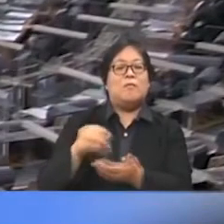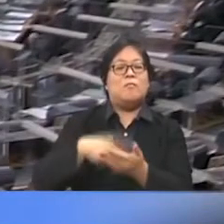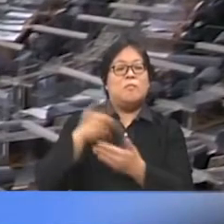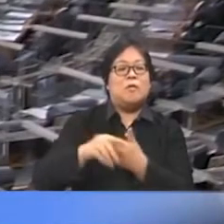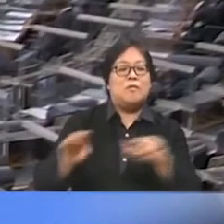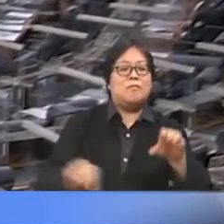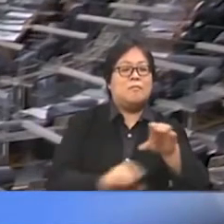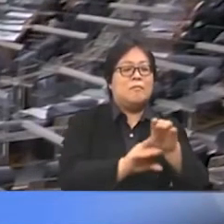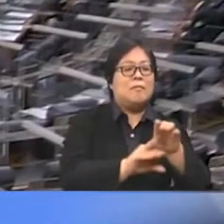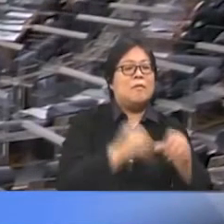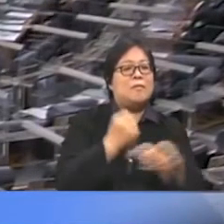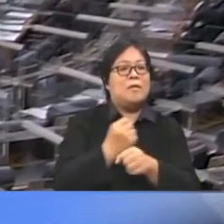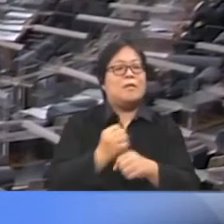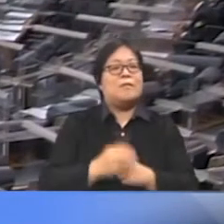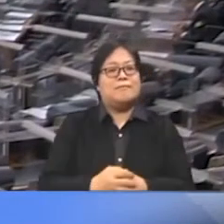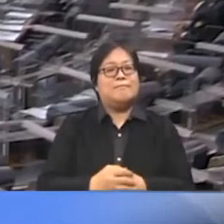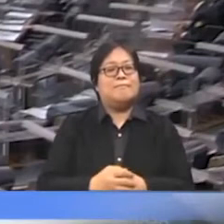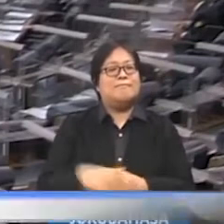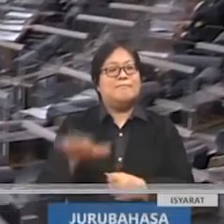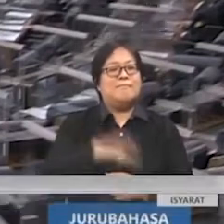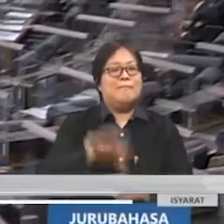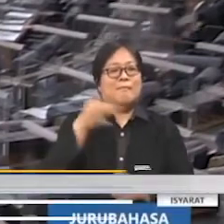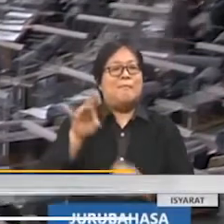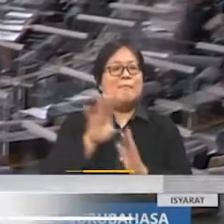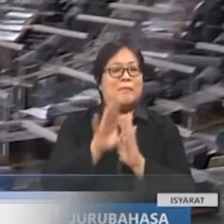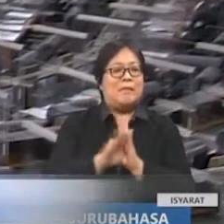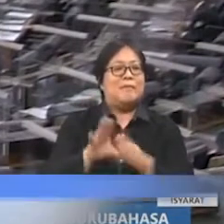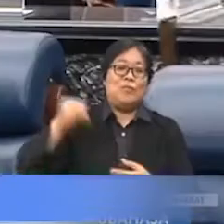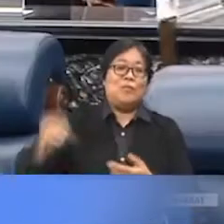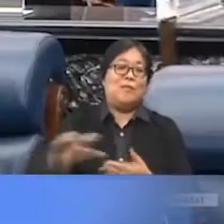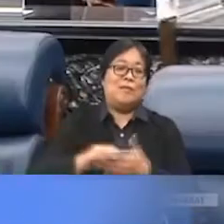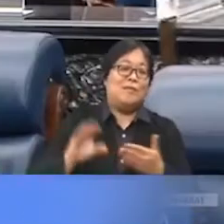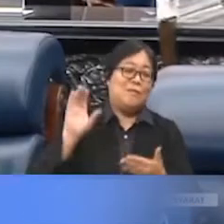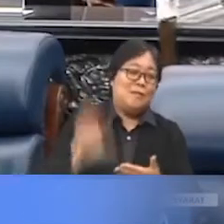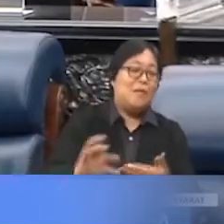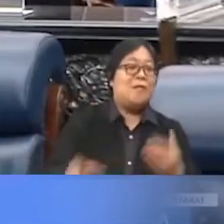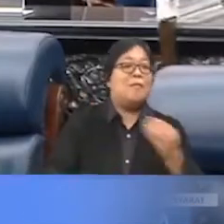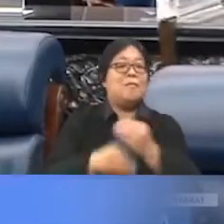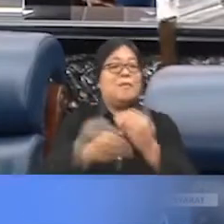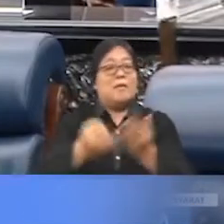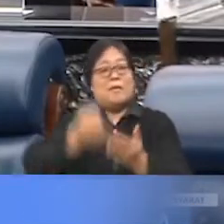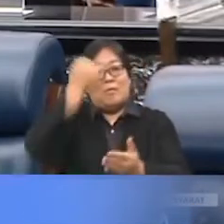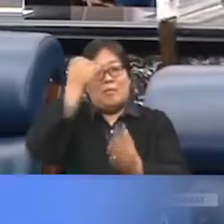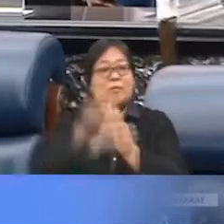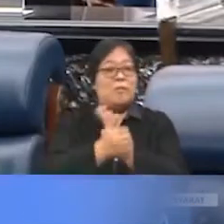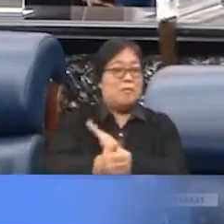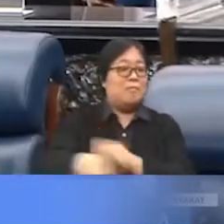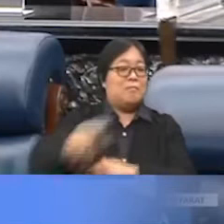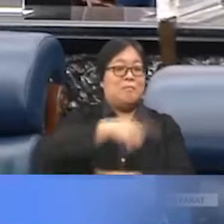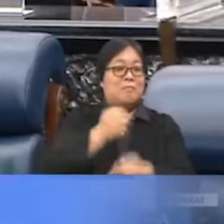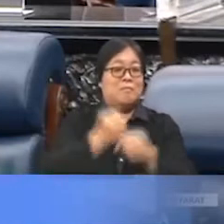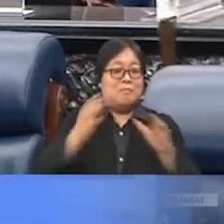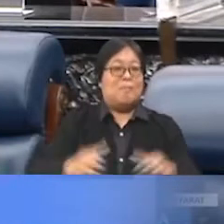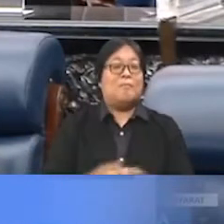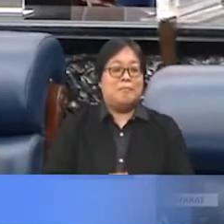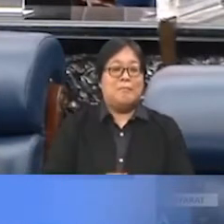沙拉瓦南今天在国会下议院汇报，大马统计局早前发布的2021年第二季度劳动力报告显示，